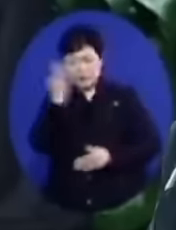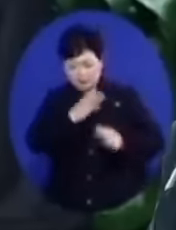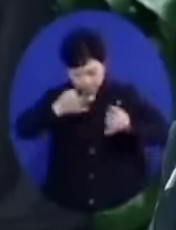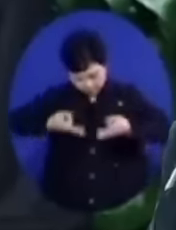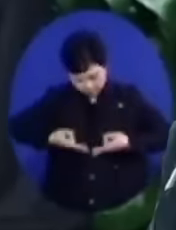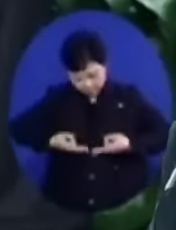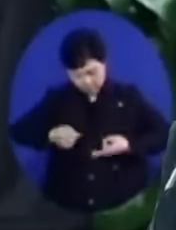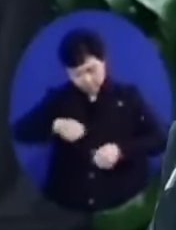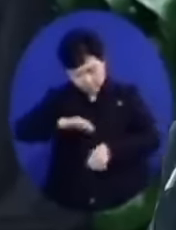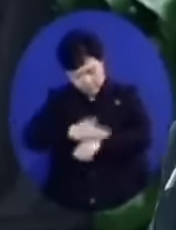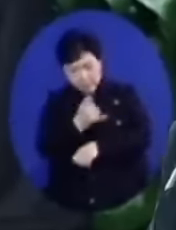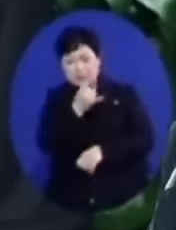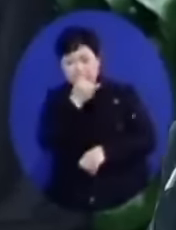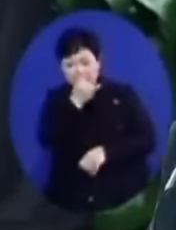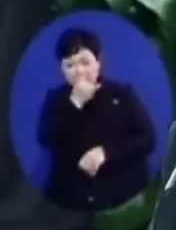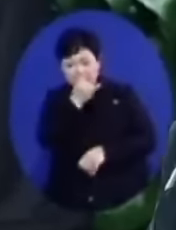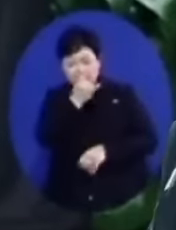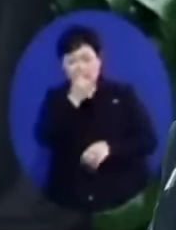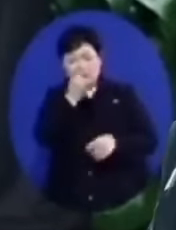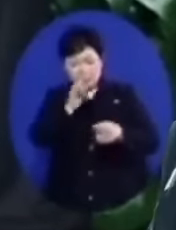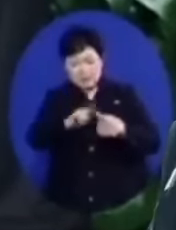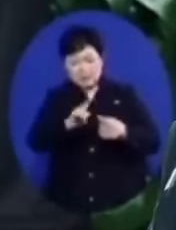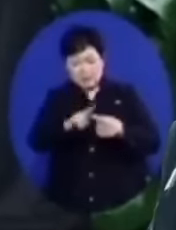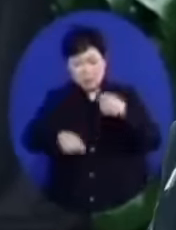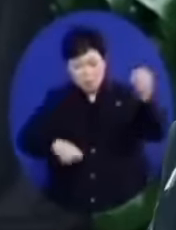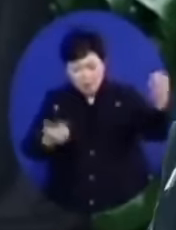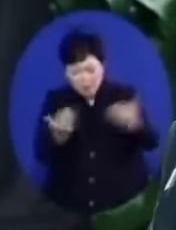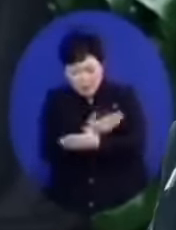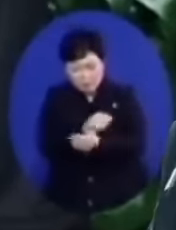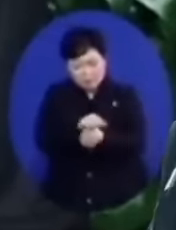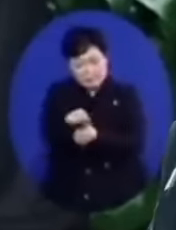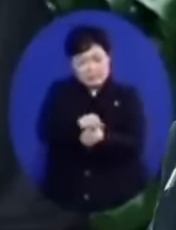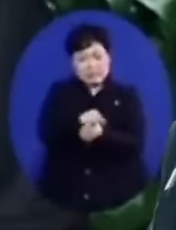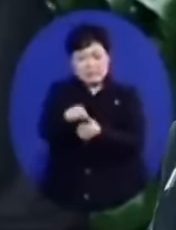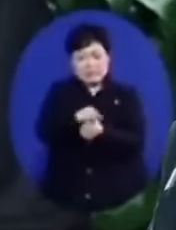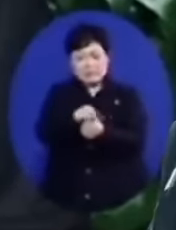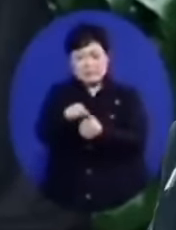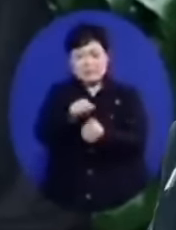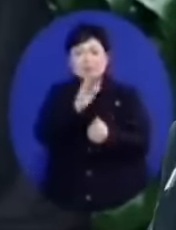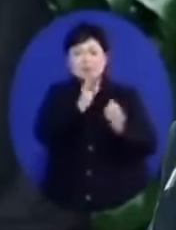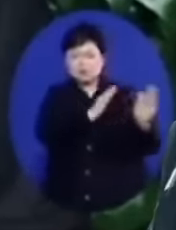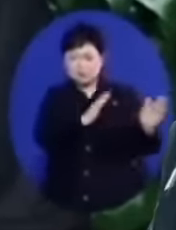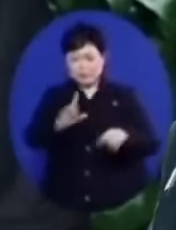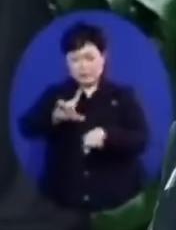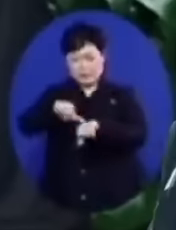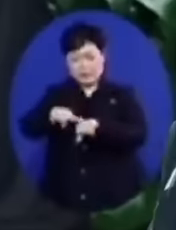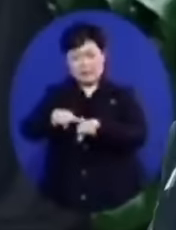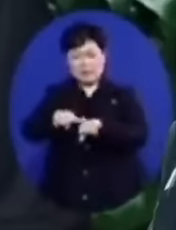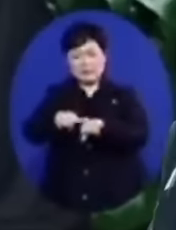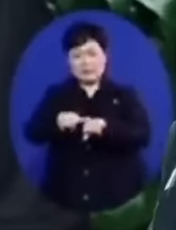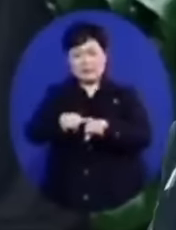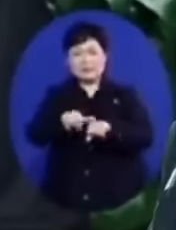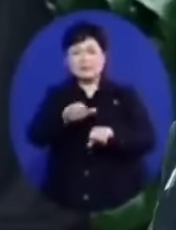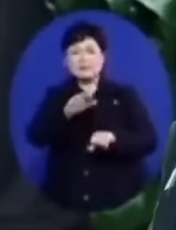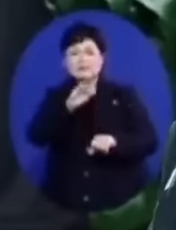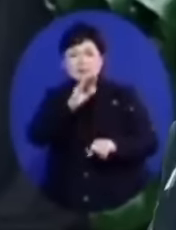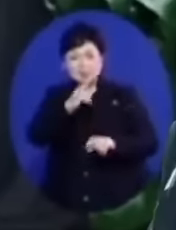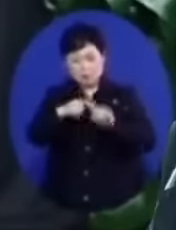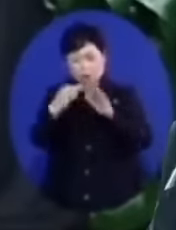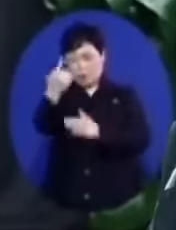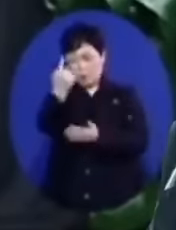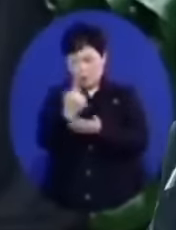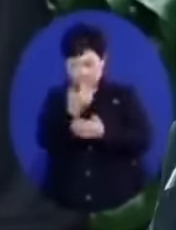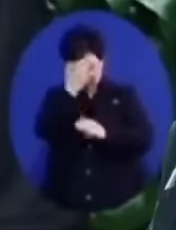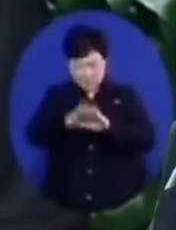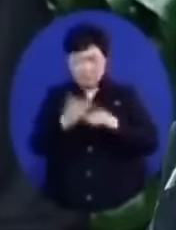우리가 잘못되어 가는 것을 회개하고 씻어내는 준비하는 시간이 바로 교회에 와서